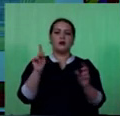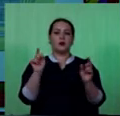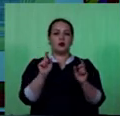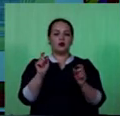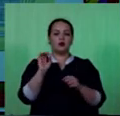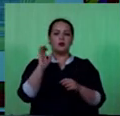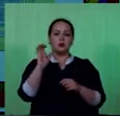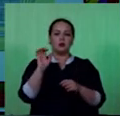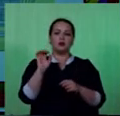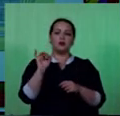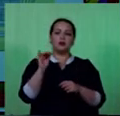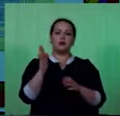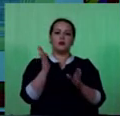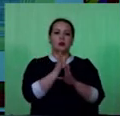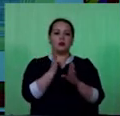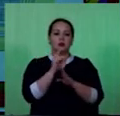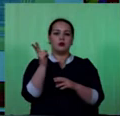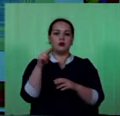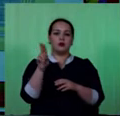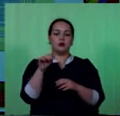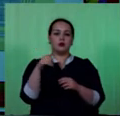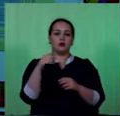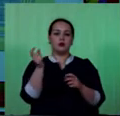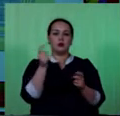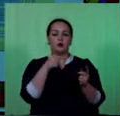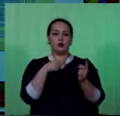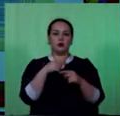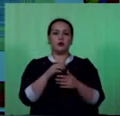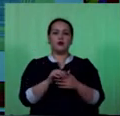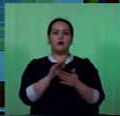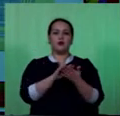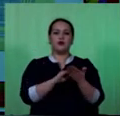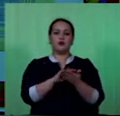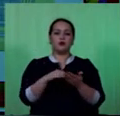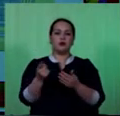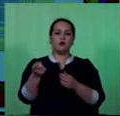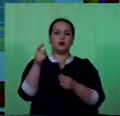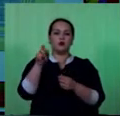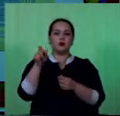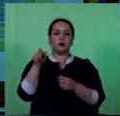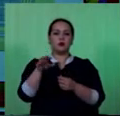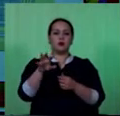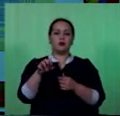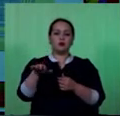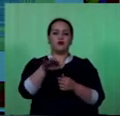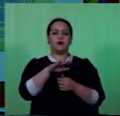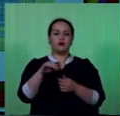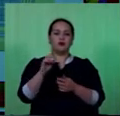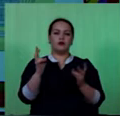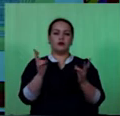природы д друг у друга повторяю откуда люди берут все